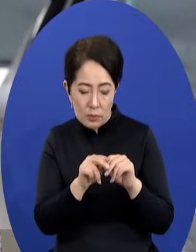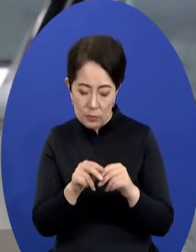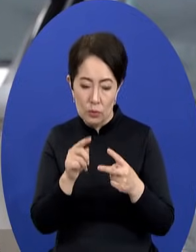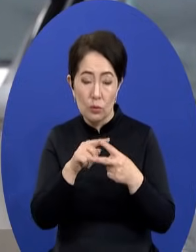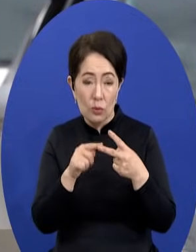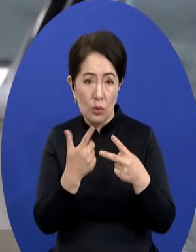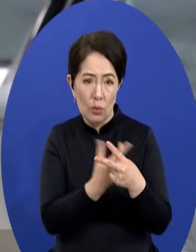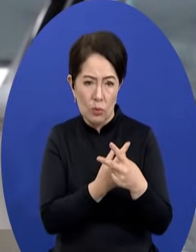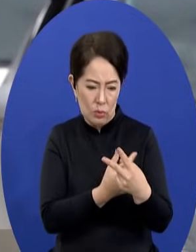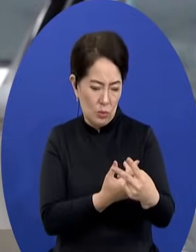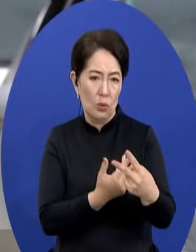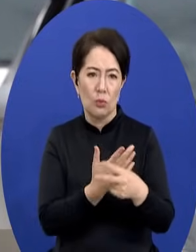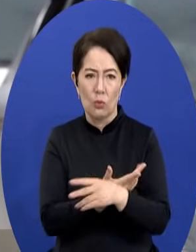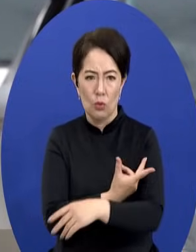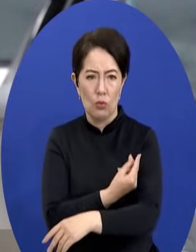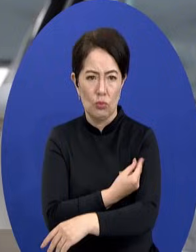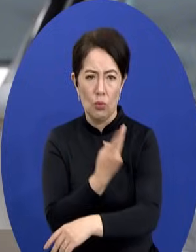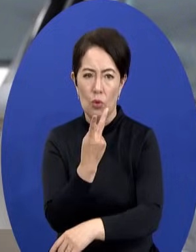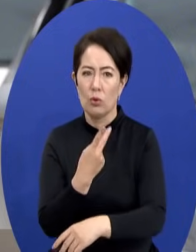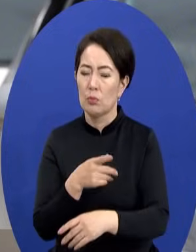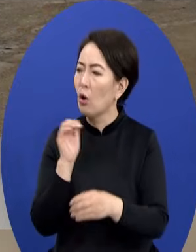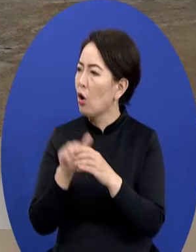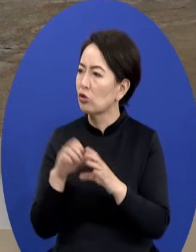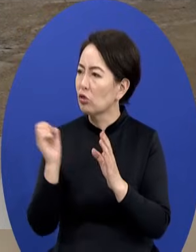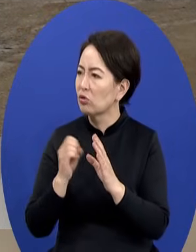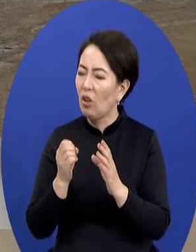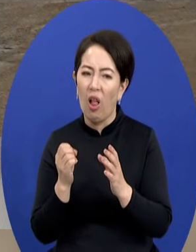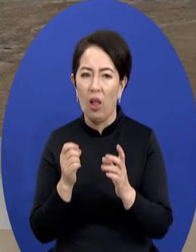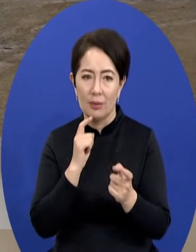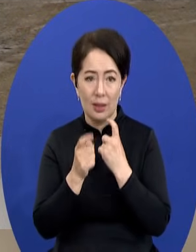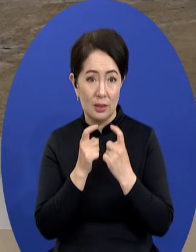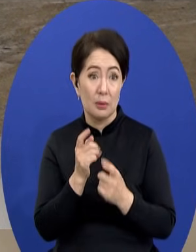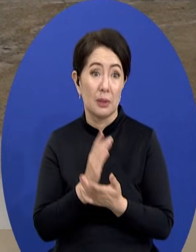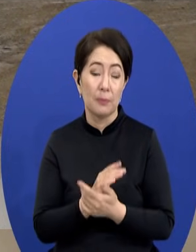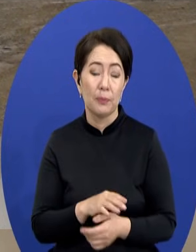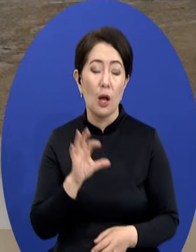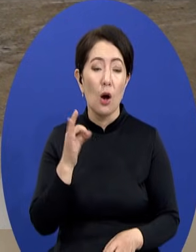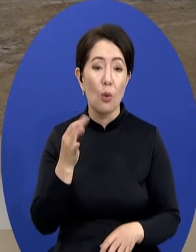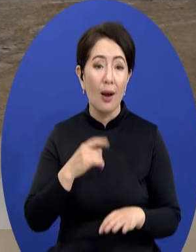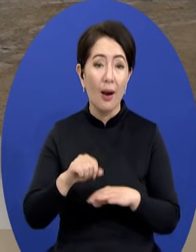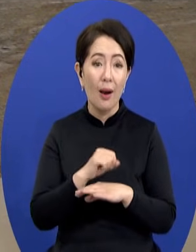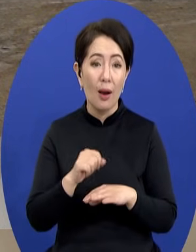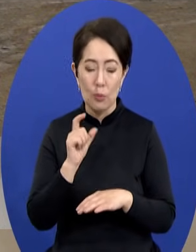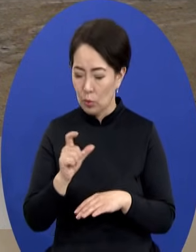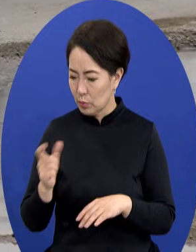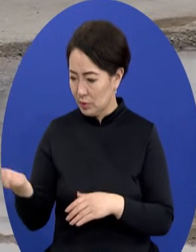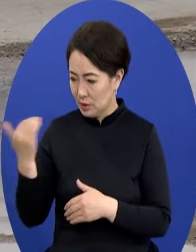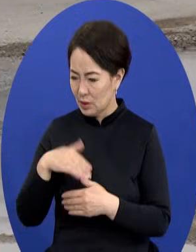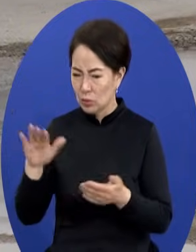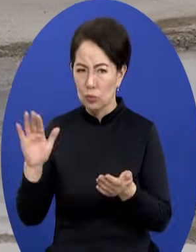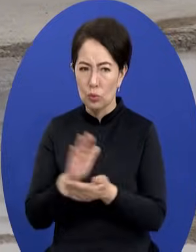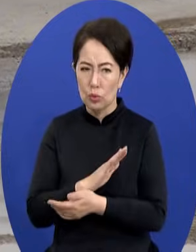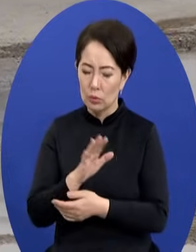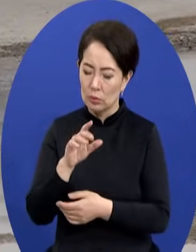тунтай юм чи бид нар орох хэрэгтэй хаач явах хэрэгтэй гэсэн тийм маягаар харьцчин тийм. Мөн Өвөрхангай аймгийн Харьяатай иргэд аймагтаа ирэхдээ заавал түргэвчилсэн